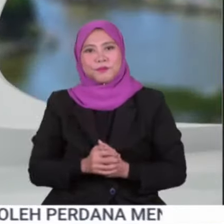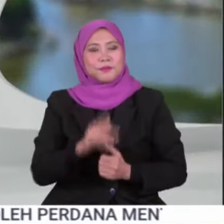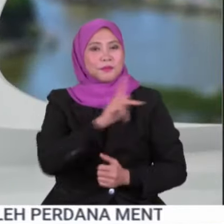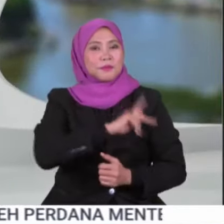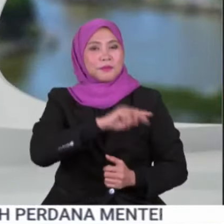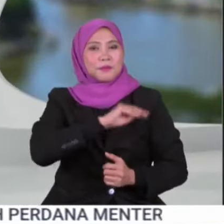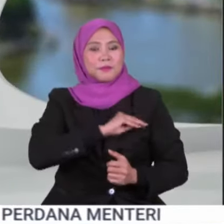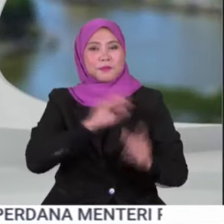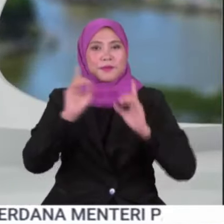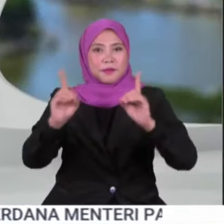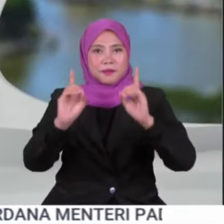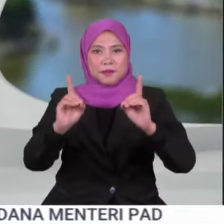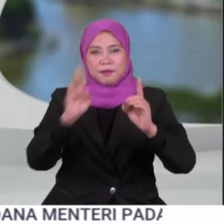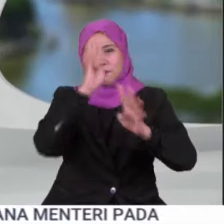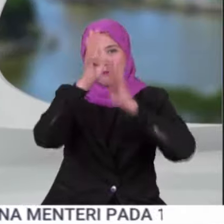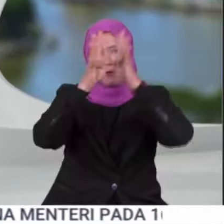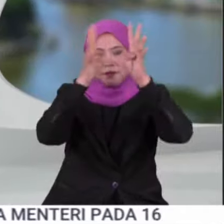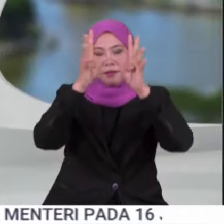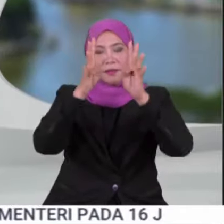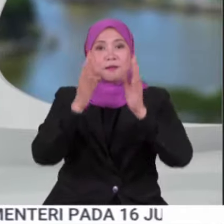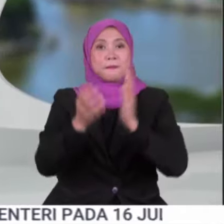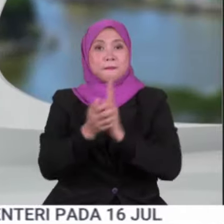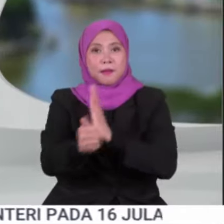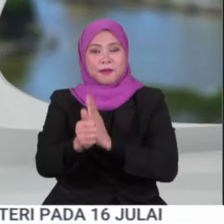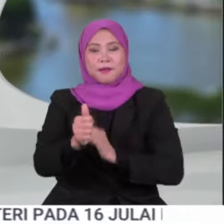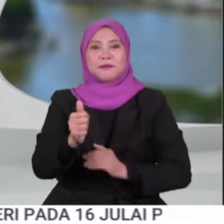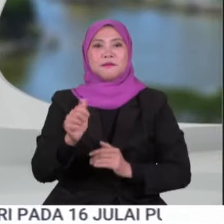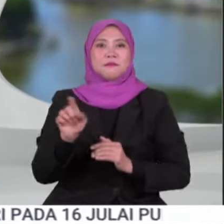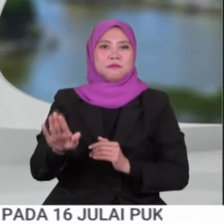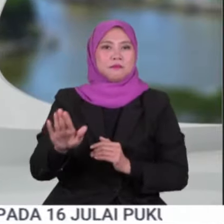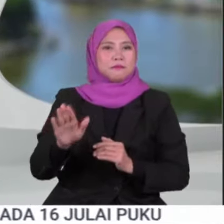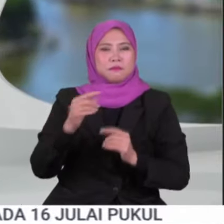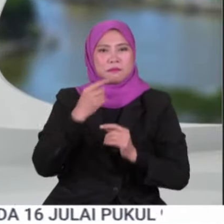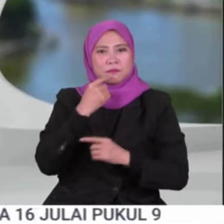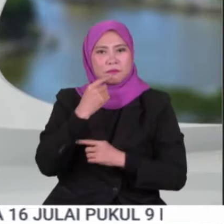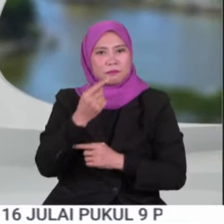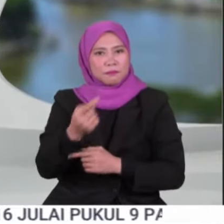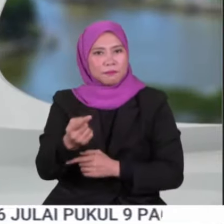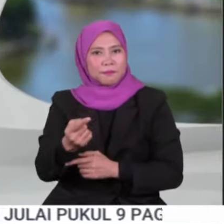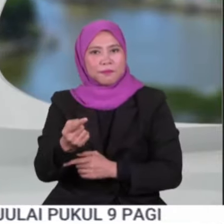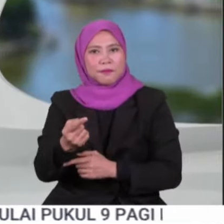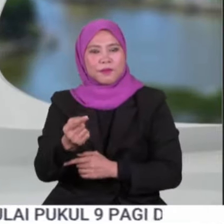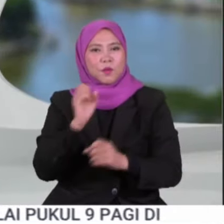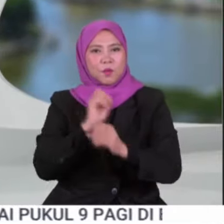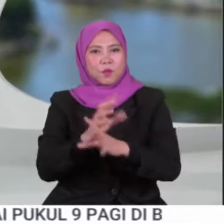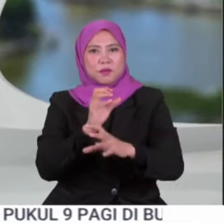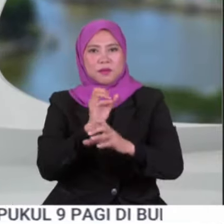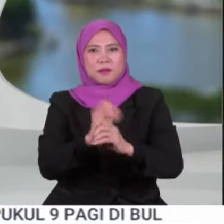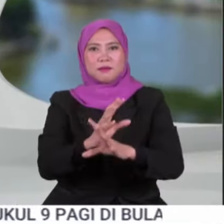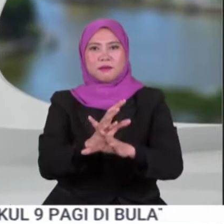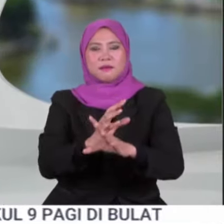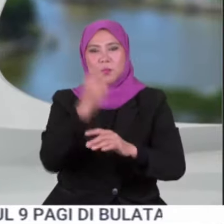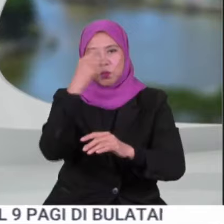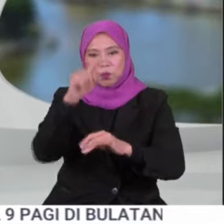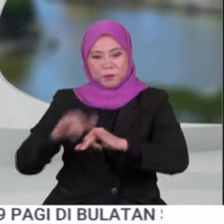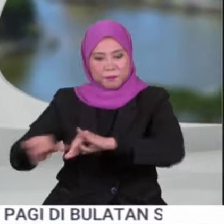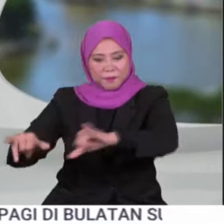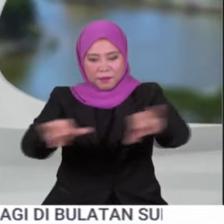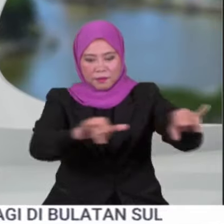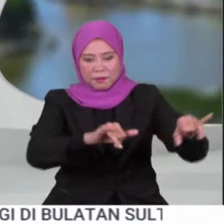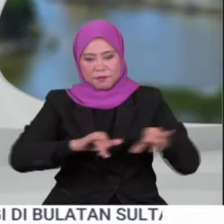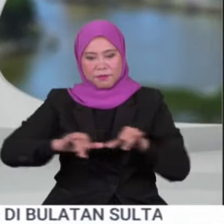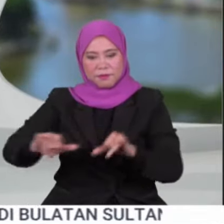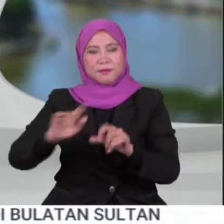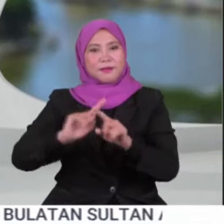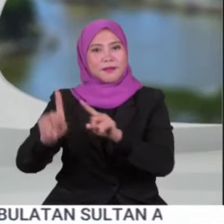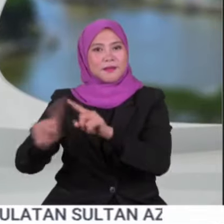Kementerian Pendidikan, Inovasi dan Pembangunan Bakat MEITD memberi penekanan yang mendalam kepada usaha memupuk penyelarasan antara